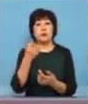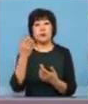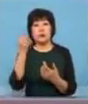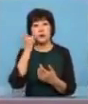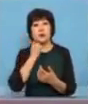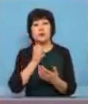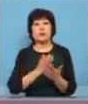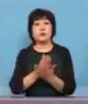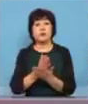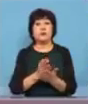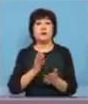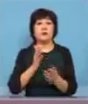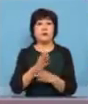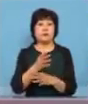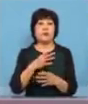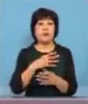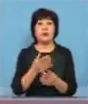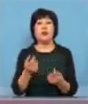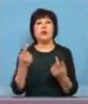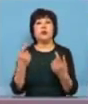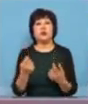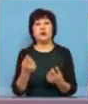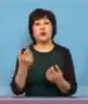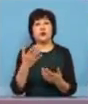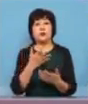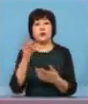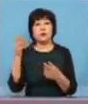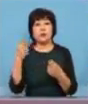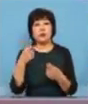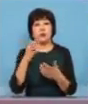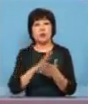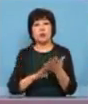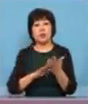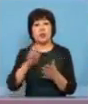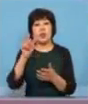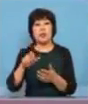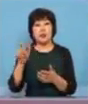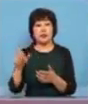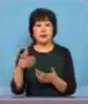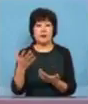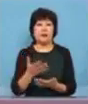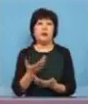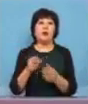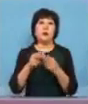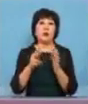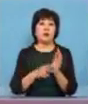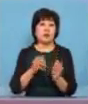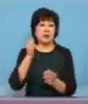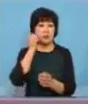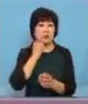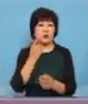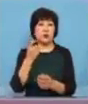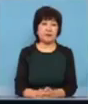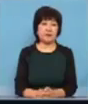бүгінде облыс орталығында екінші дүниежүзілік соғысқа қатысқан 90 ардагер және ұзақ жасаған 18 қарт тұрғын